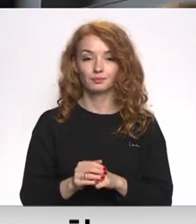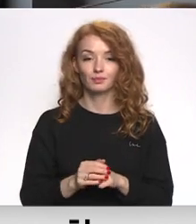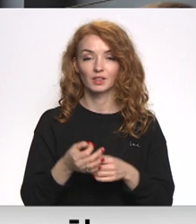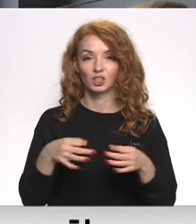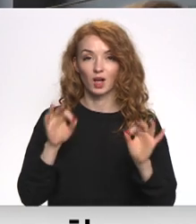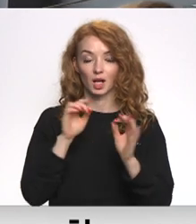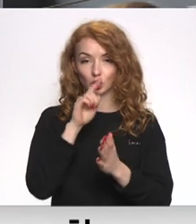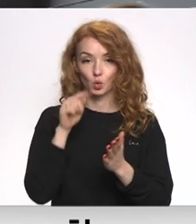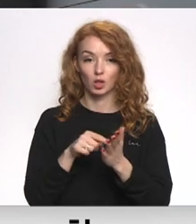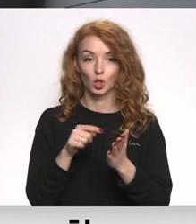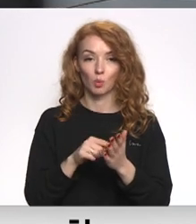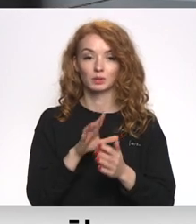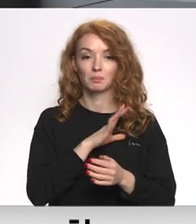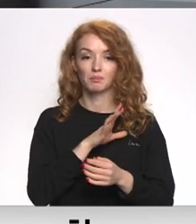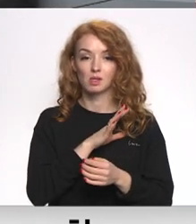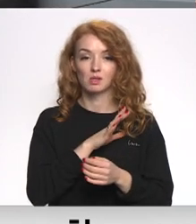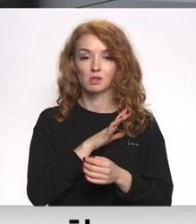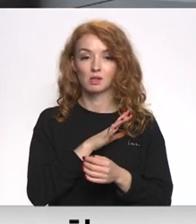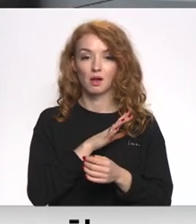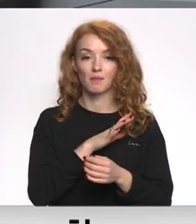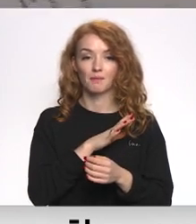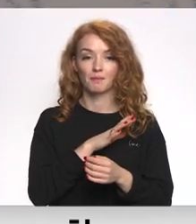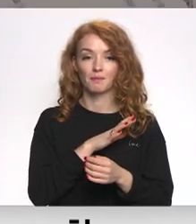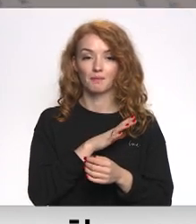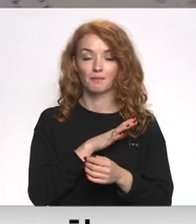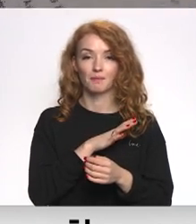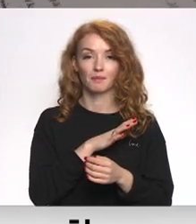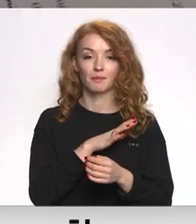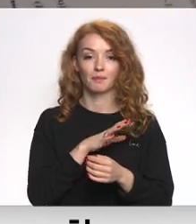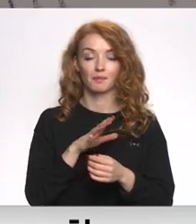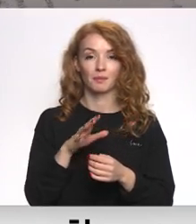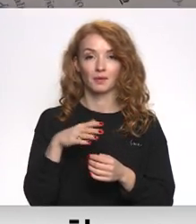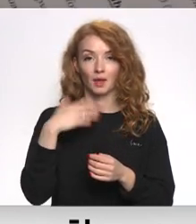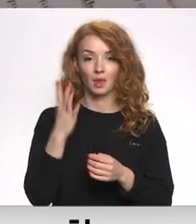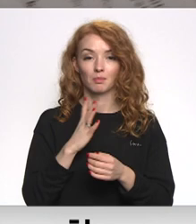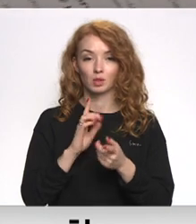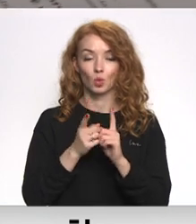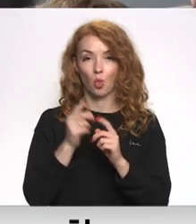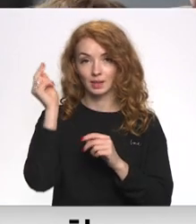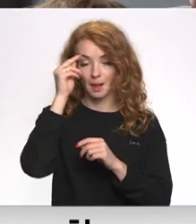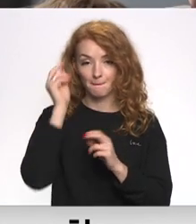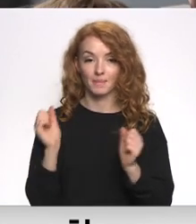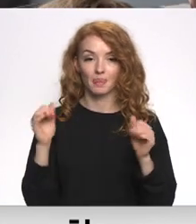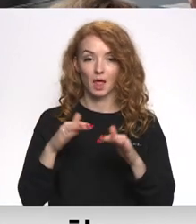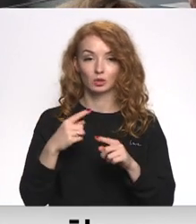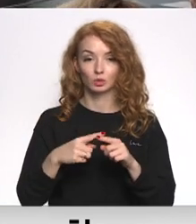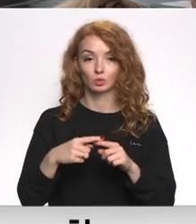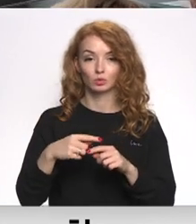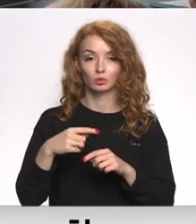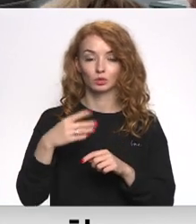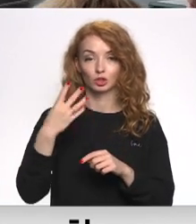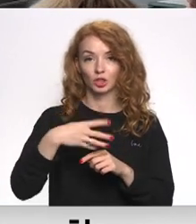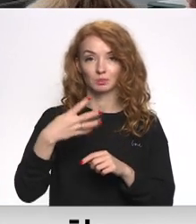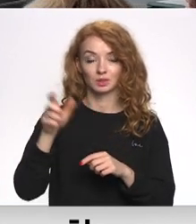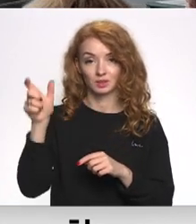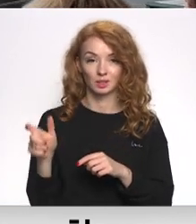svarīgākais notikums, kas mums bija šo mārts, ka mums bija skolotājs samanās. Bijām apmēram 40 cilvēki,